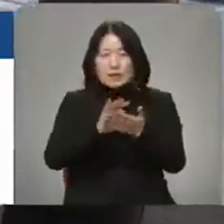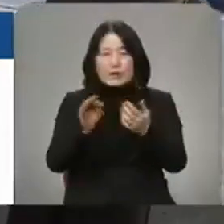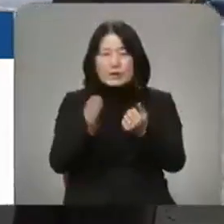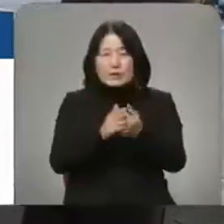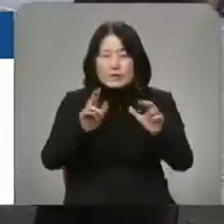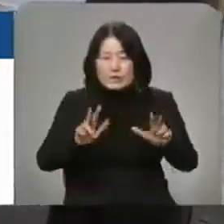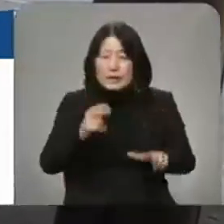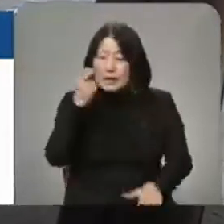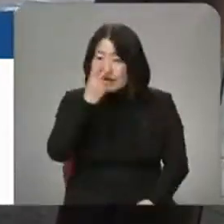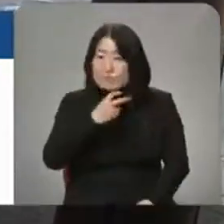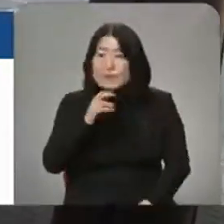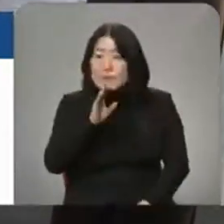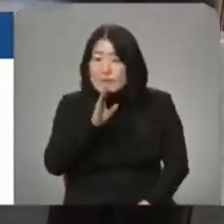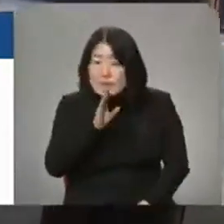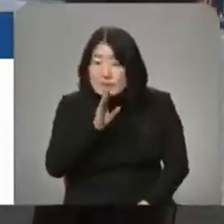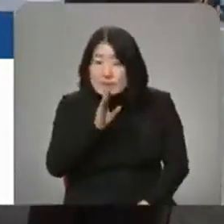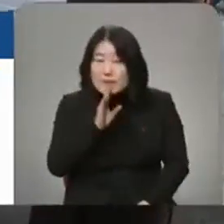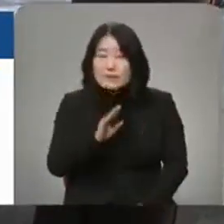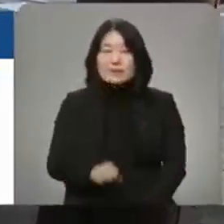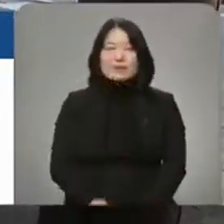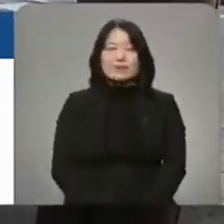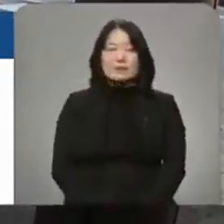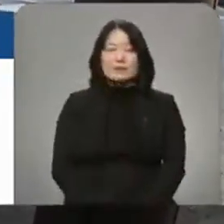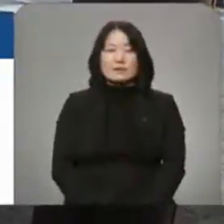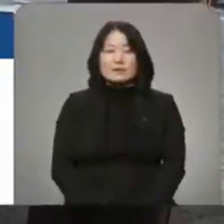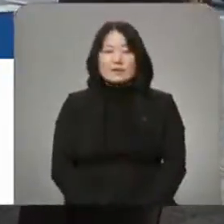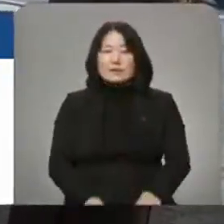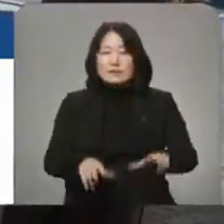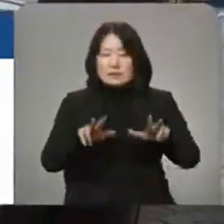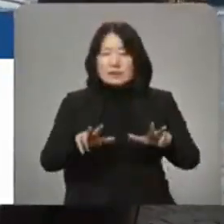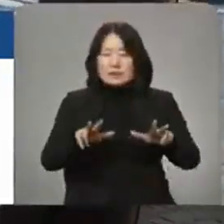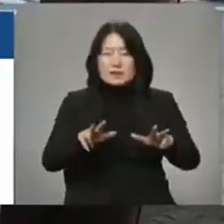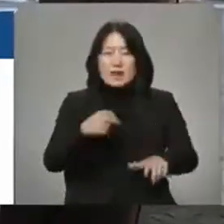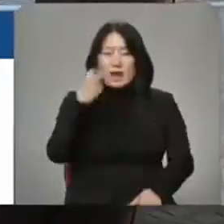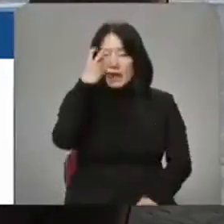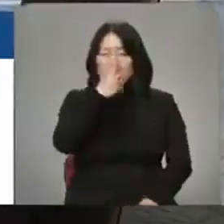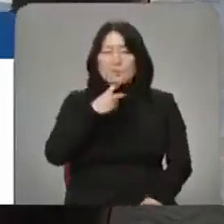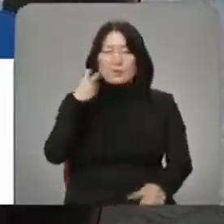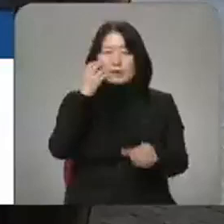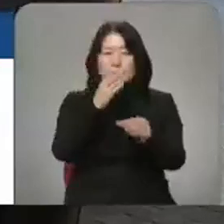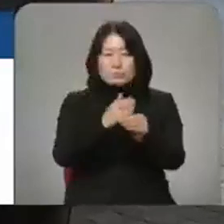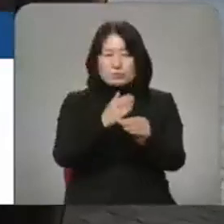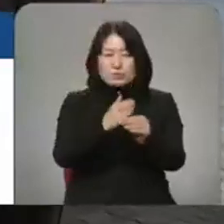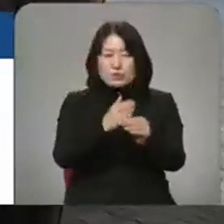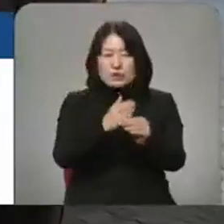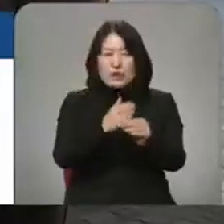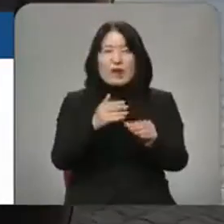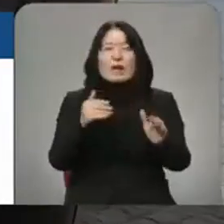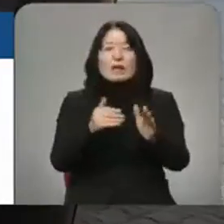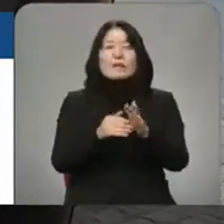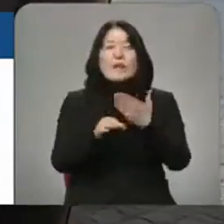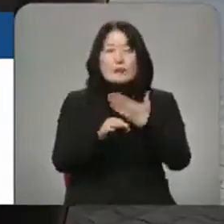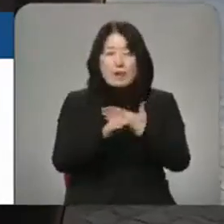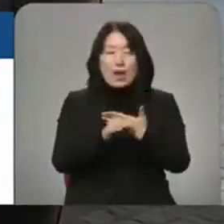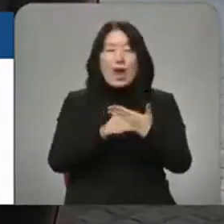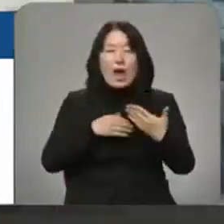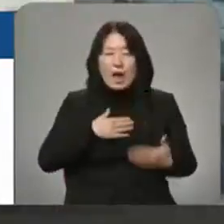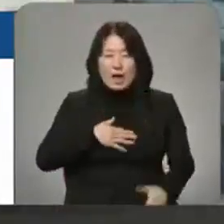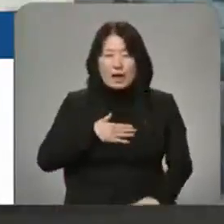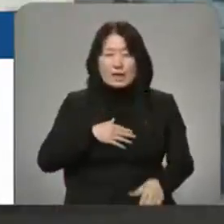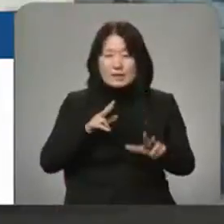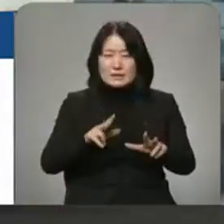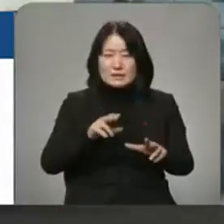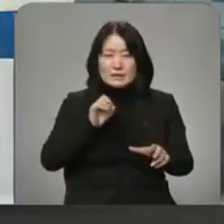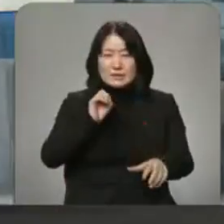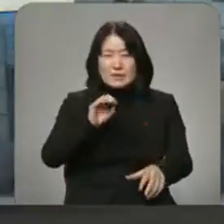그게 사실인 건지. 지금까지 그게 공유 중이라고요. 아마 끝나고 와야 뭐 제가 해야겠지, 말아야겠지 뭐